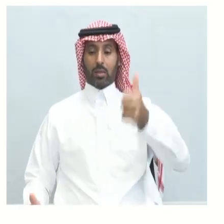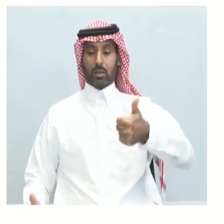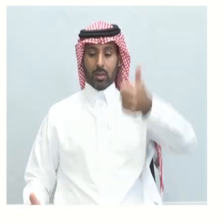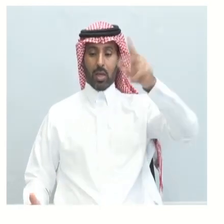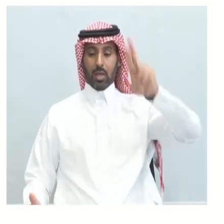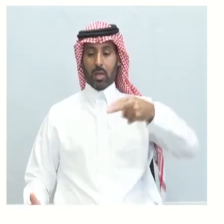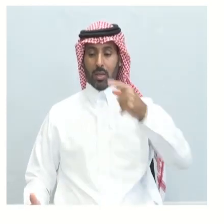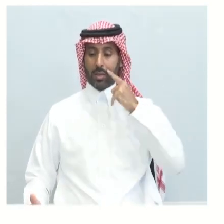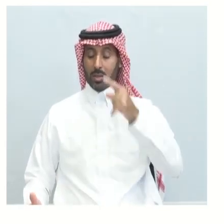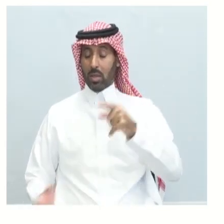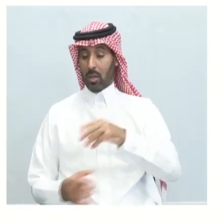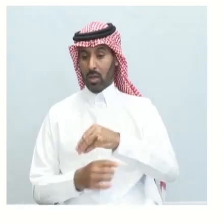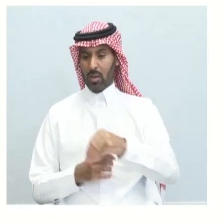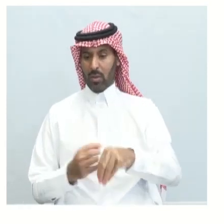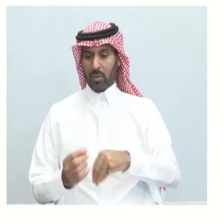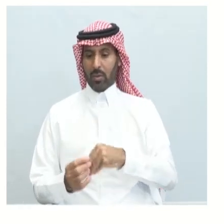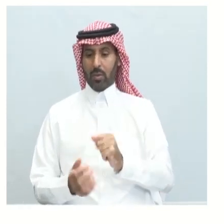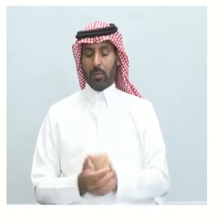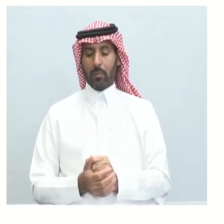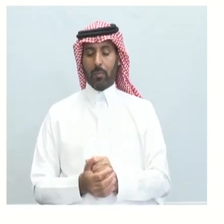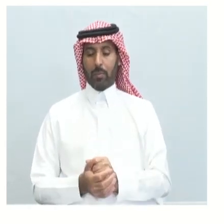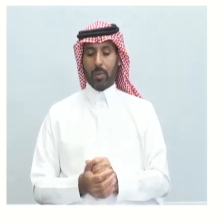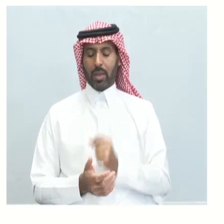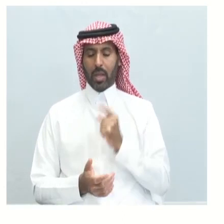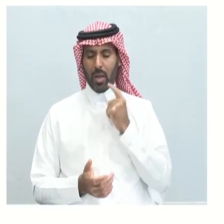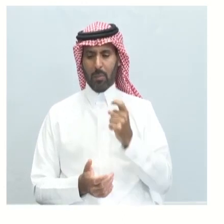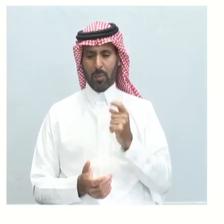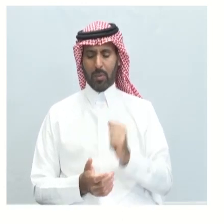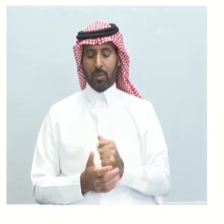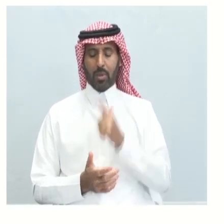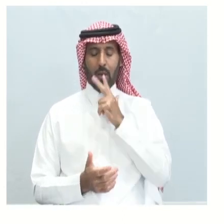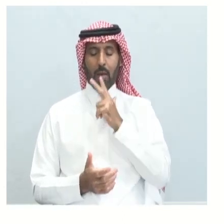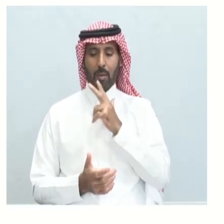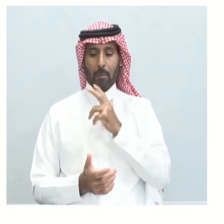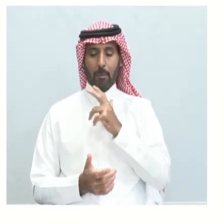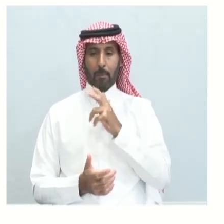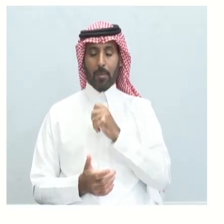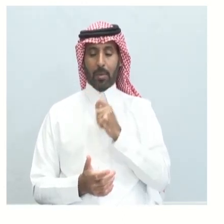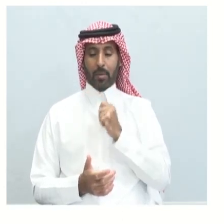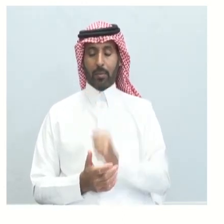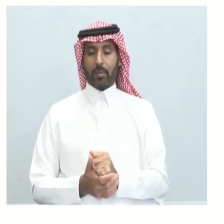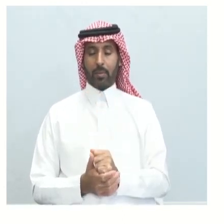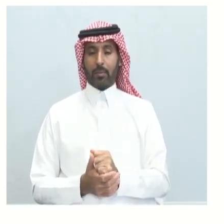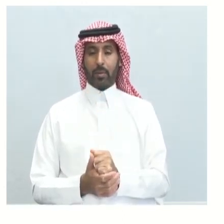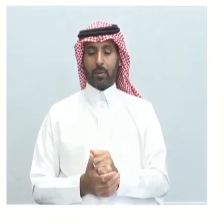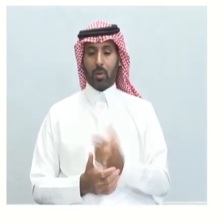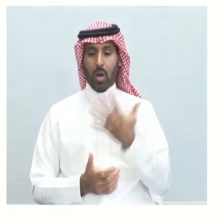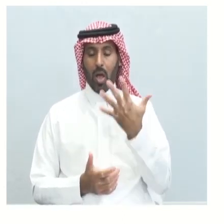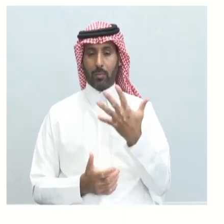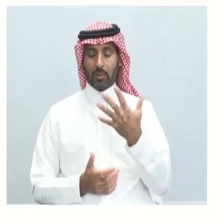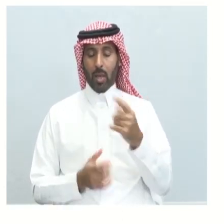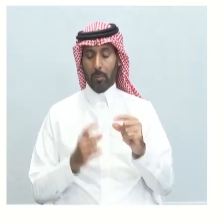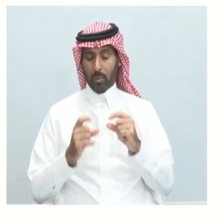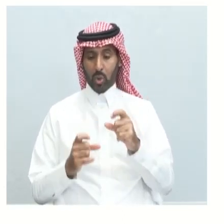كالجرس والبازلت ويقدر عمرها بحوالي 805 مليون سنه بعد